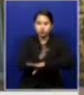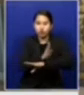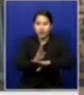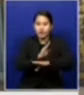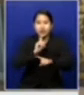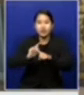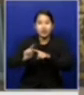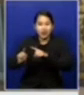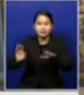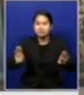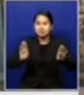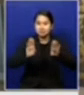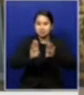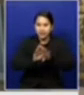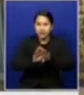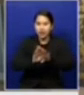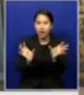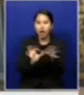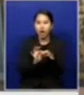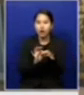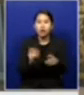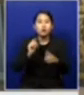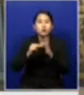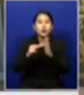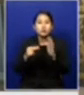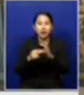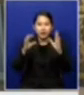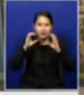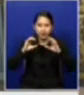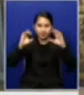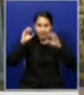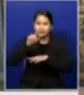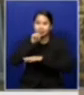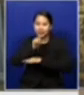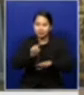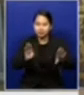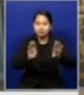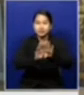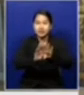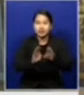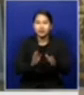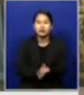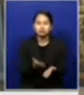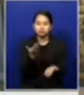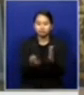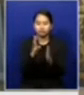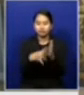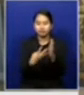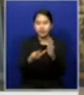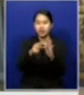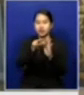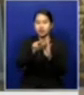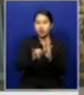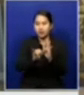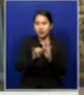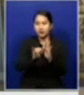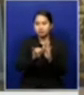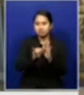งเหล่านี้ถือว่ารัฐบาลปิดกิจการหรือว่ามีนโยบายที่ท